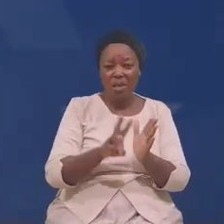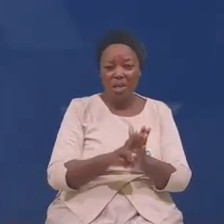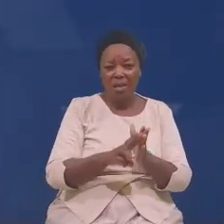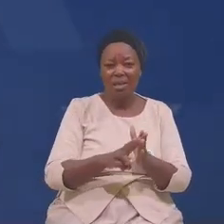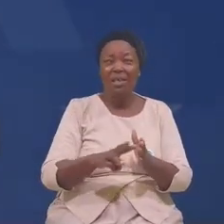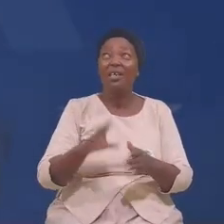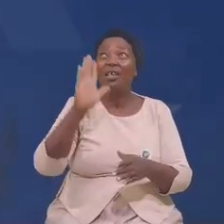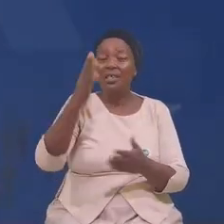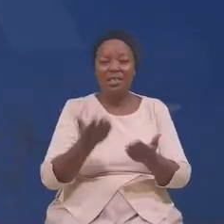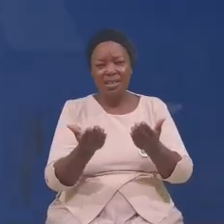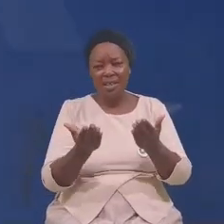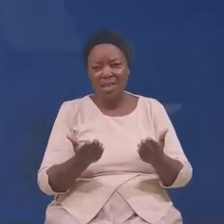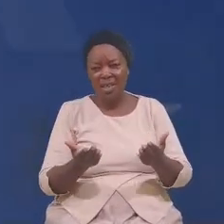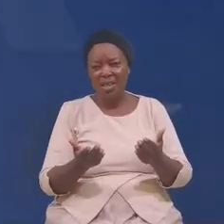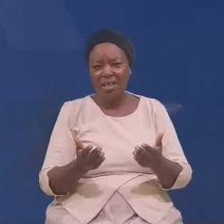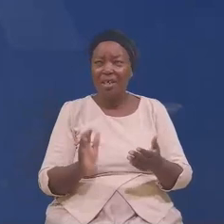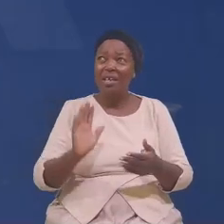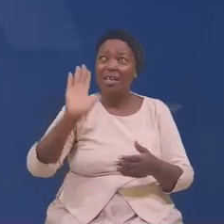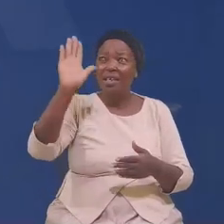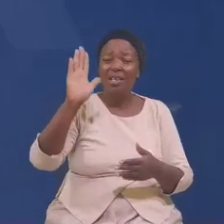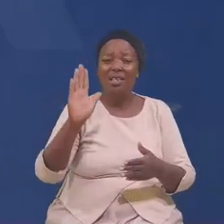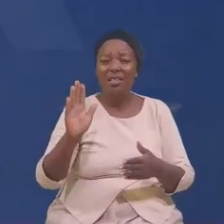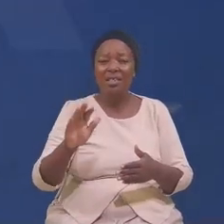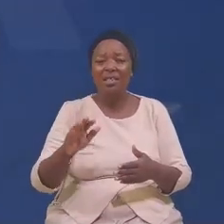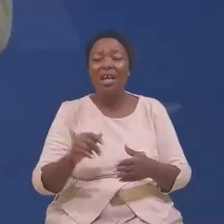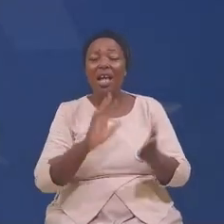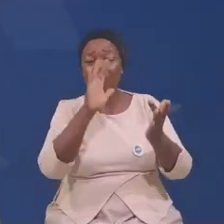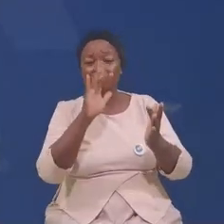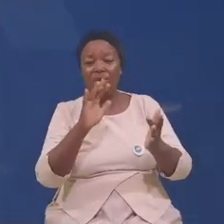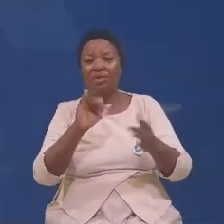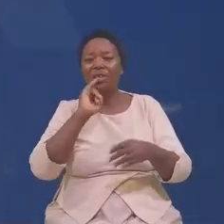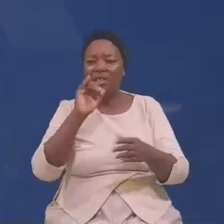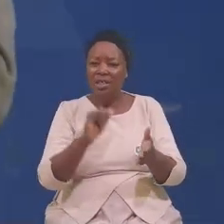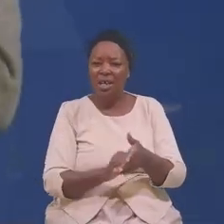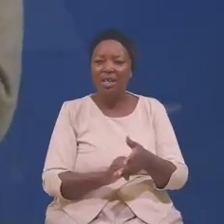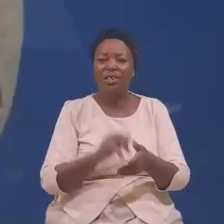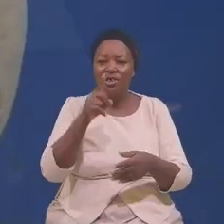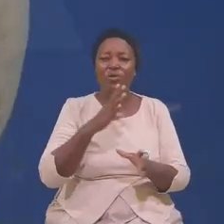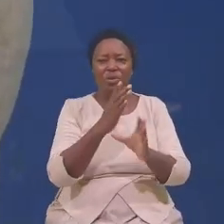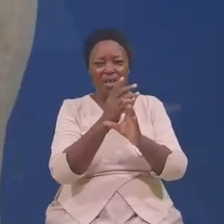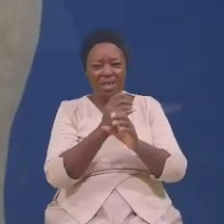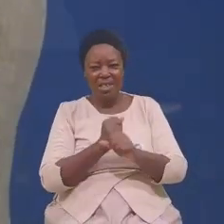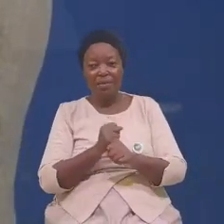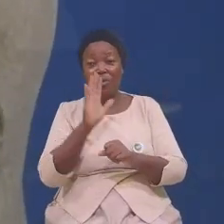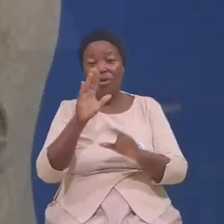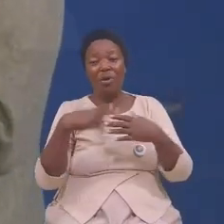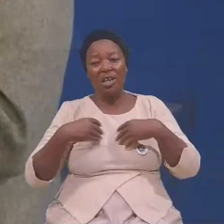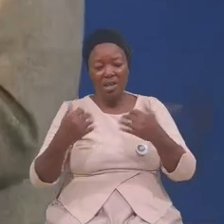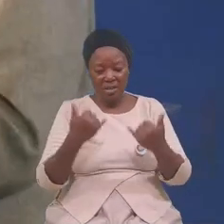désir, son attente, c'est que tu reçoives ta guérison ce